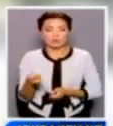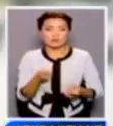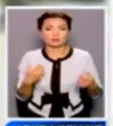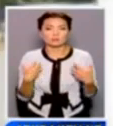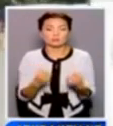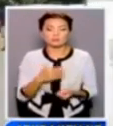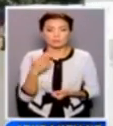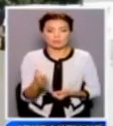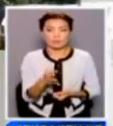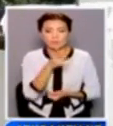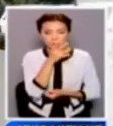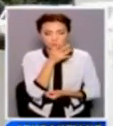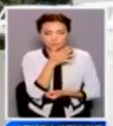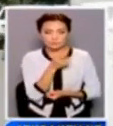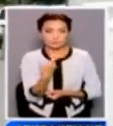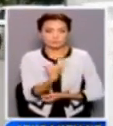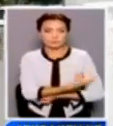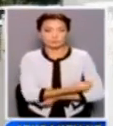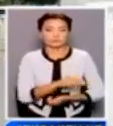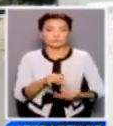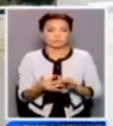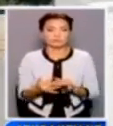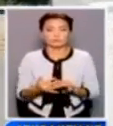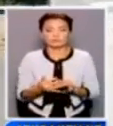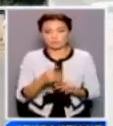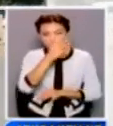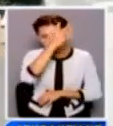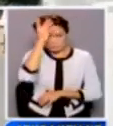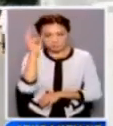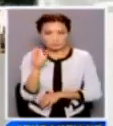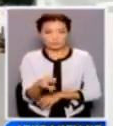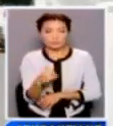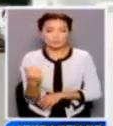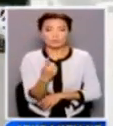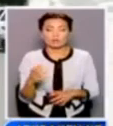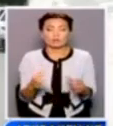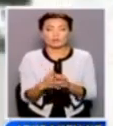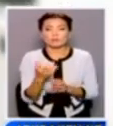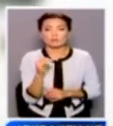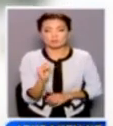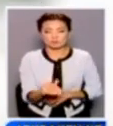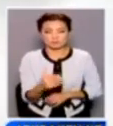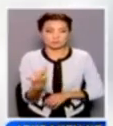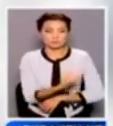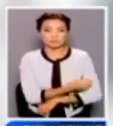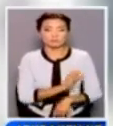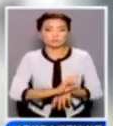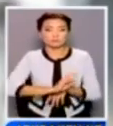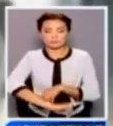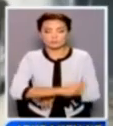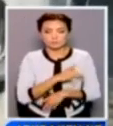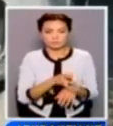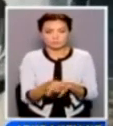управлению здравоохранения во время вакцинации населения от COVID-19. Первая партия 500 тысяч шприцов была роздана